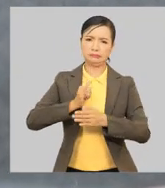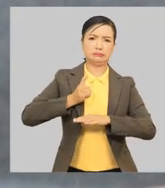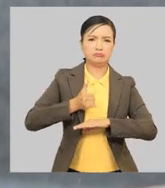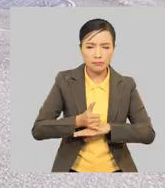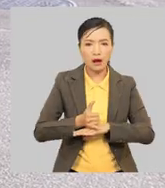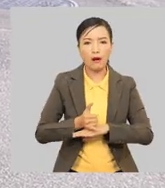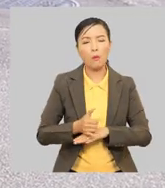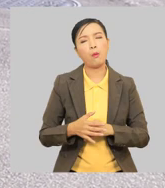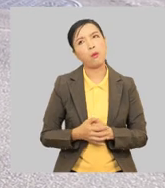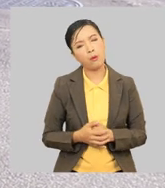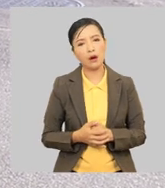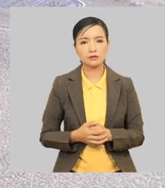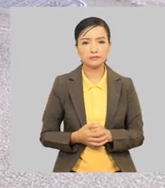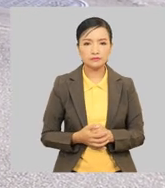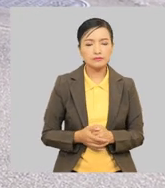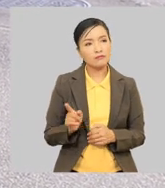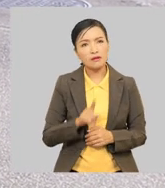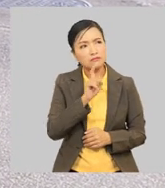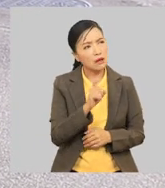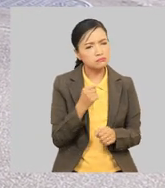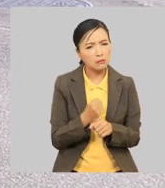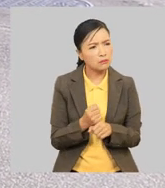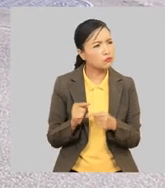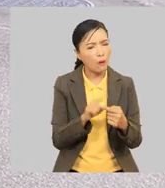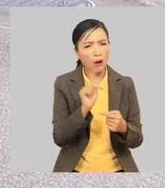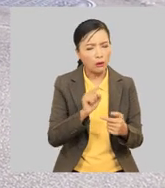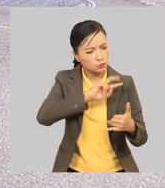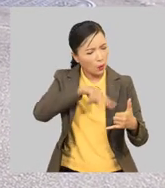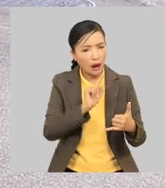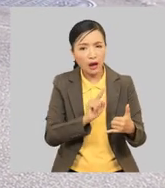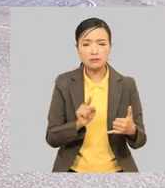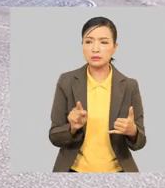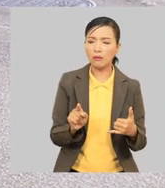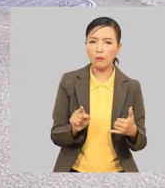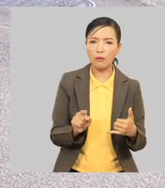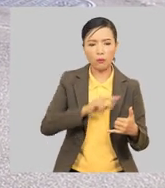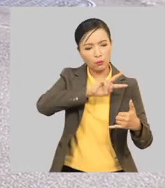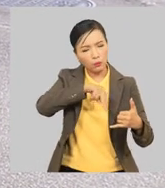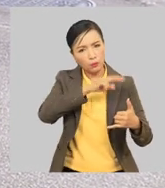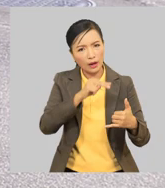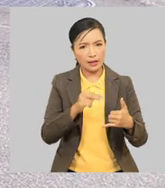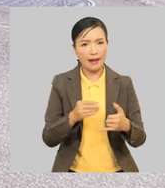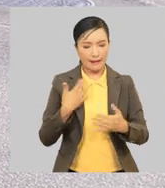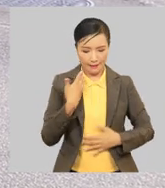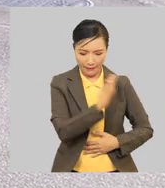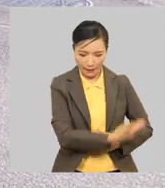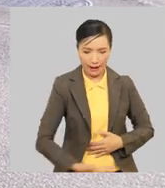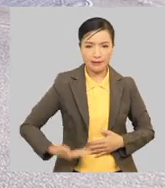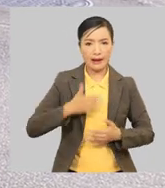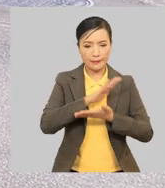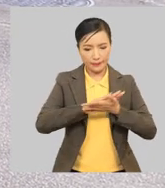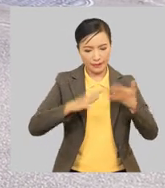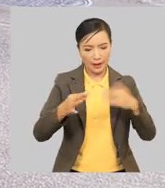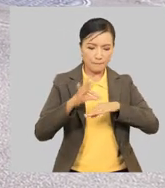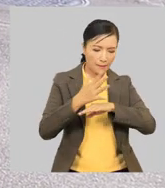ลย ใช่ค่ะน้าชมพู่ถามว่าจะต้องรักษายังไงต่อไปอีกเพราะว่าดูเหมือนว่าการรักษาทางบาดเจ็บทางร่างก